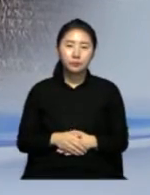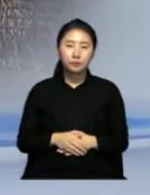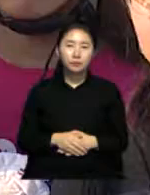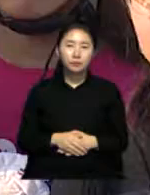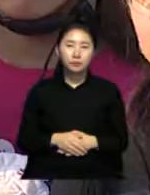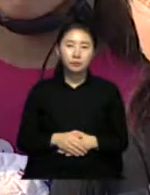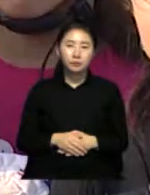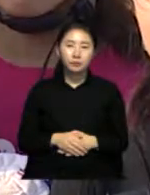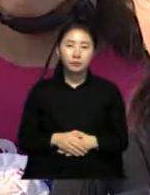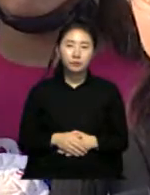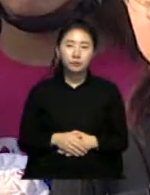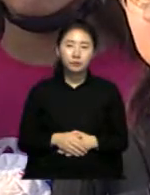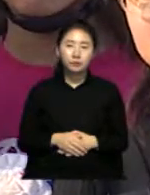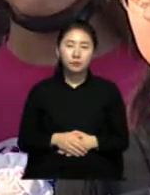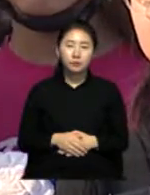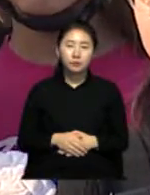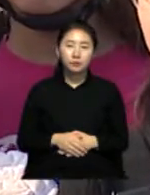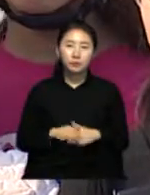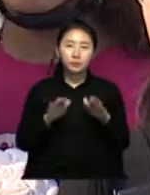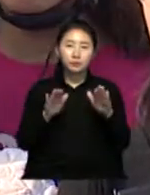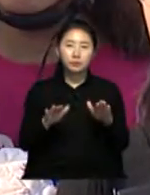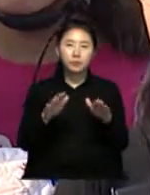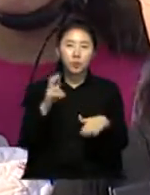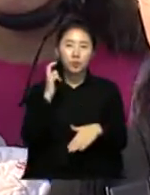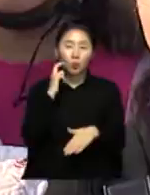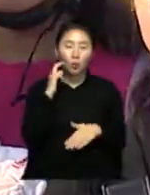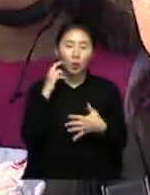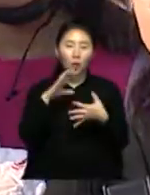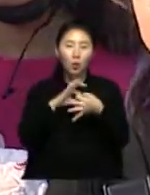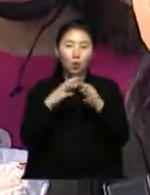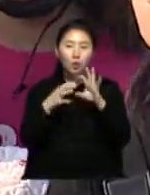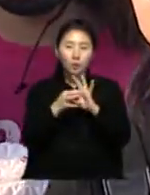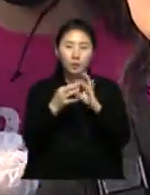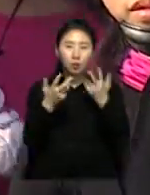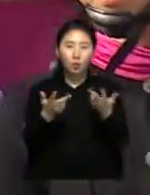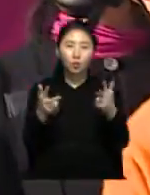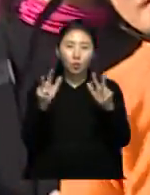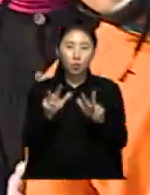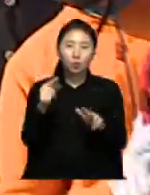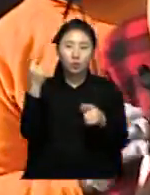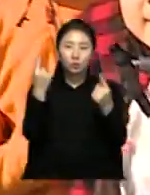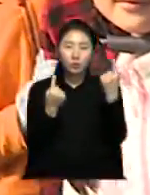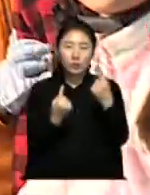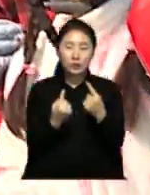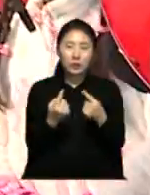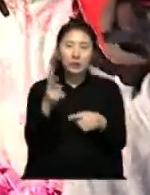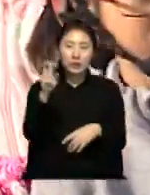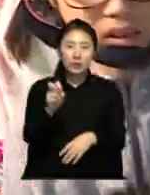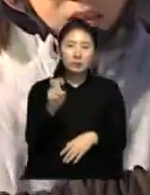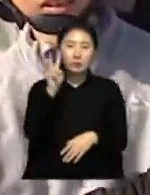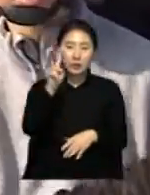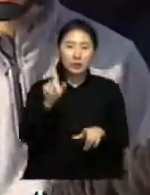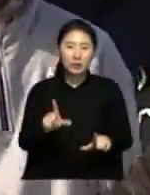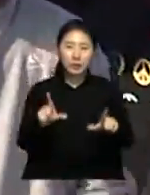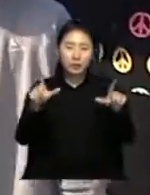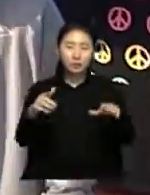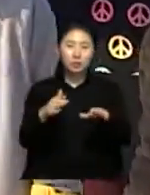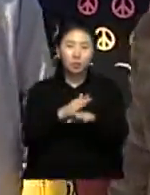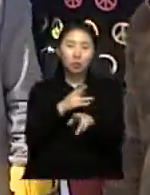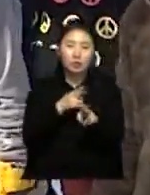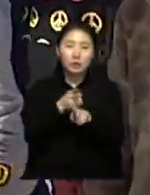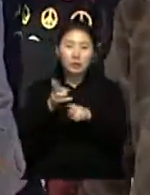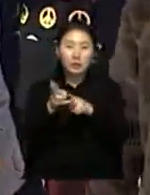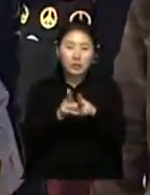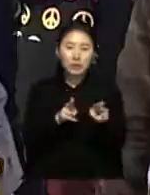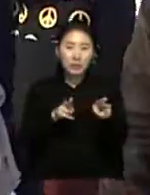보도입니다. 네, 저는 지금 송파구 올림픽공원에 나와 있습니다. 지난달 22일부터 이곳에서는